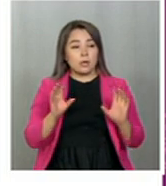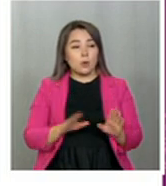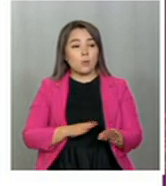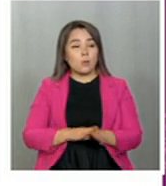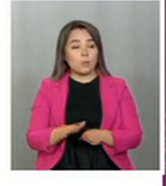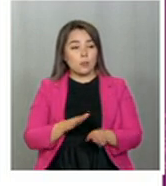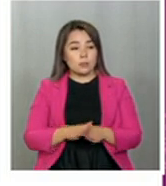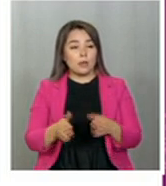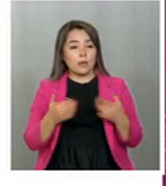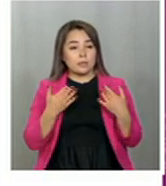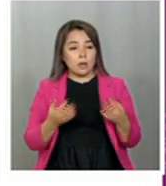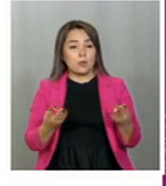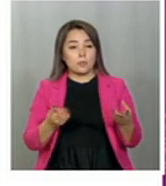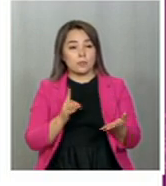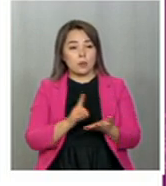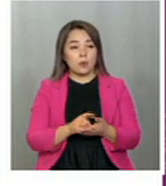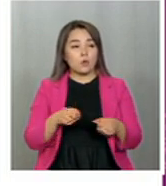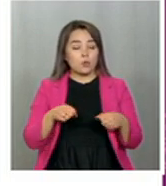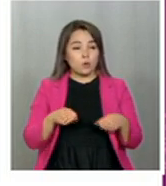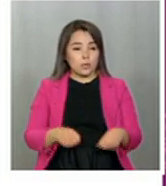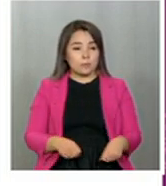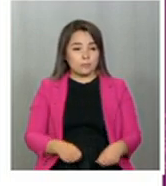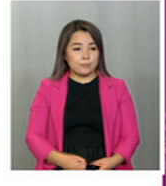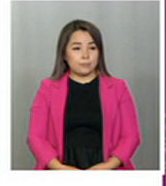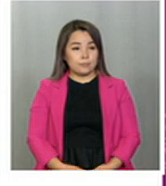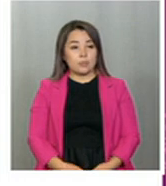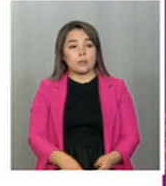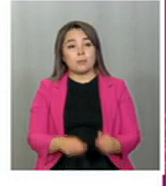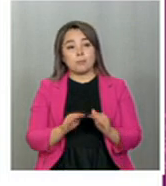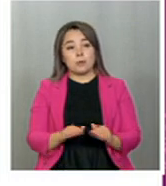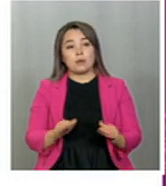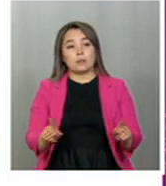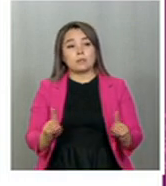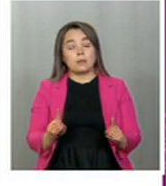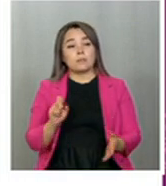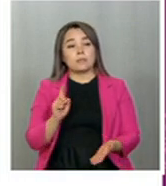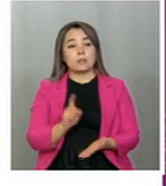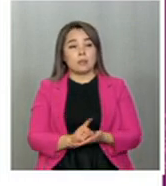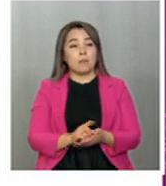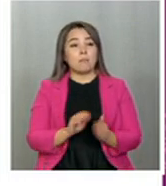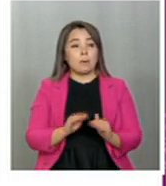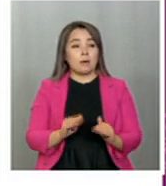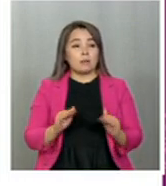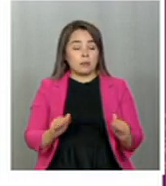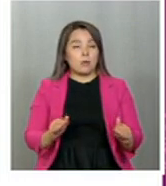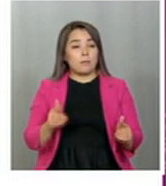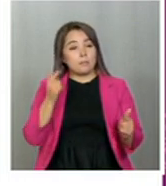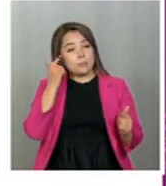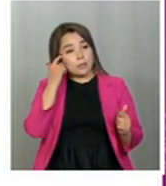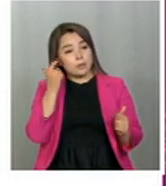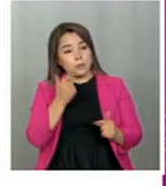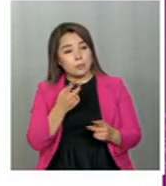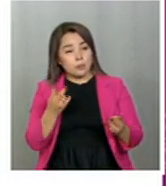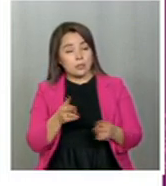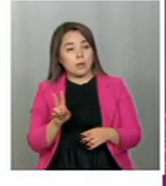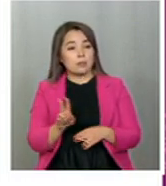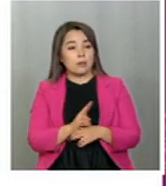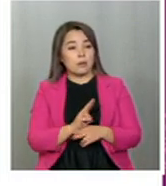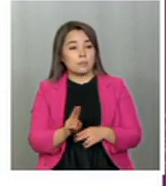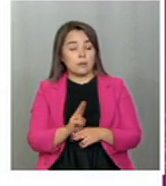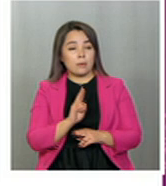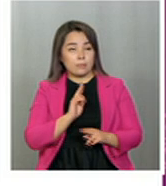орындалуын талап етуге құқылы. Бала неге міндетті? Бала білім алуға, тәртіп